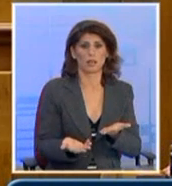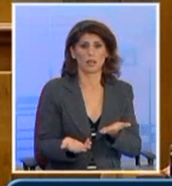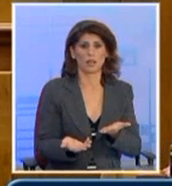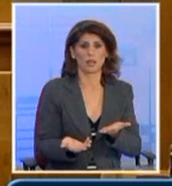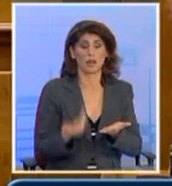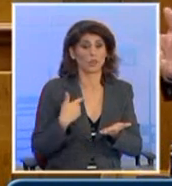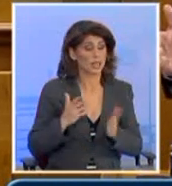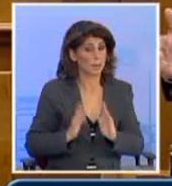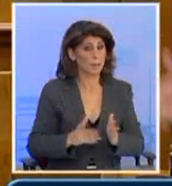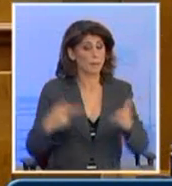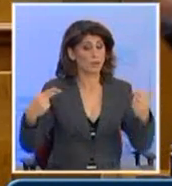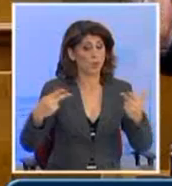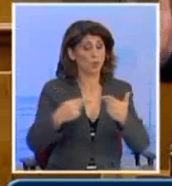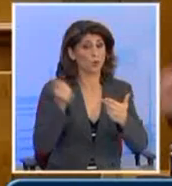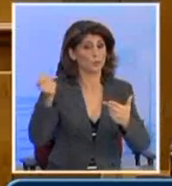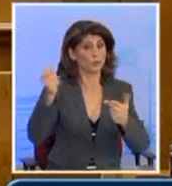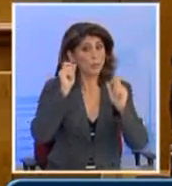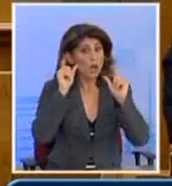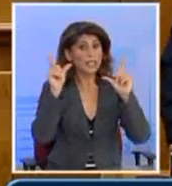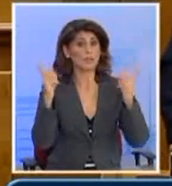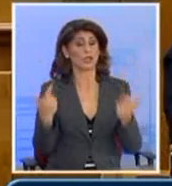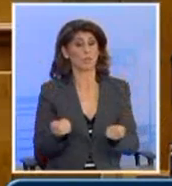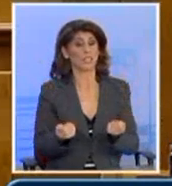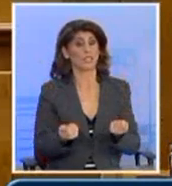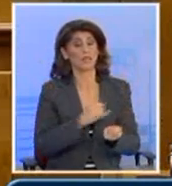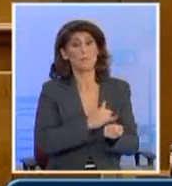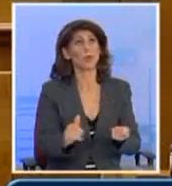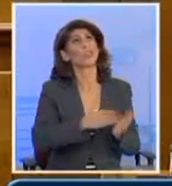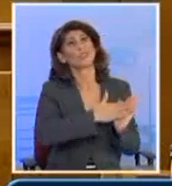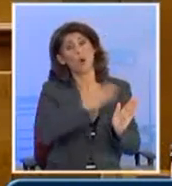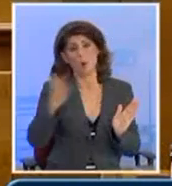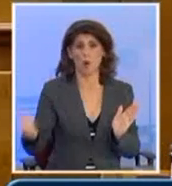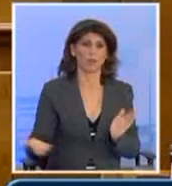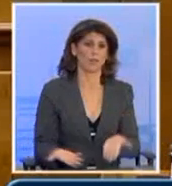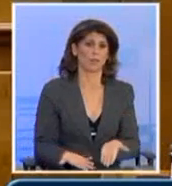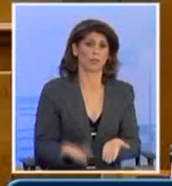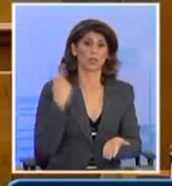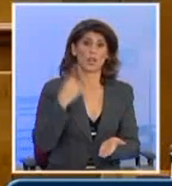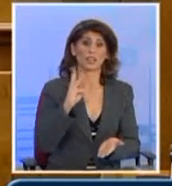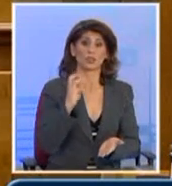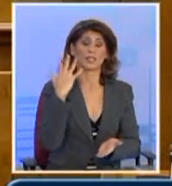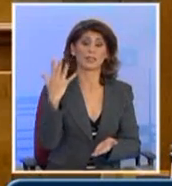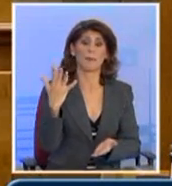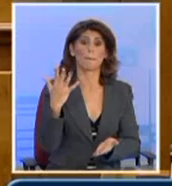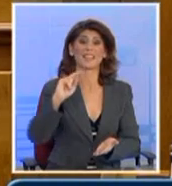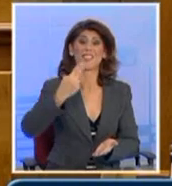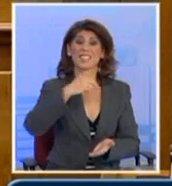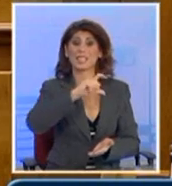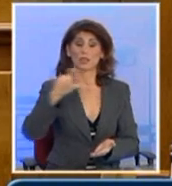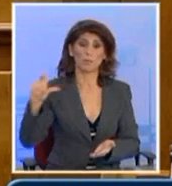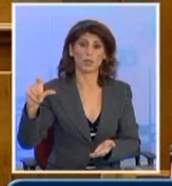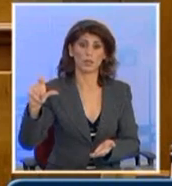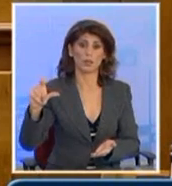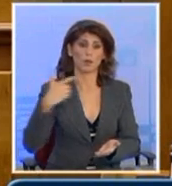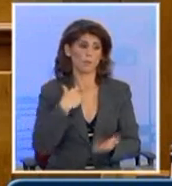Όταν έπρεπε να πας στο κούρεμα του χρέους, το πιο εντυπωσιακό που έχει γίνει ποτέ στα χρονικά, των 135 δισεκατομμυρίων που έφυγαν